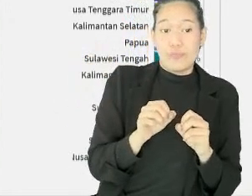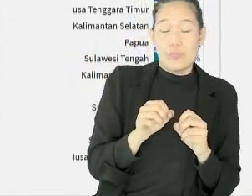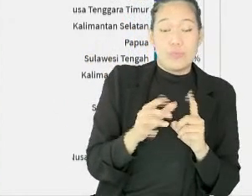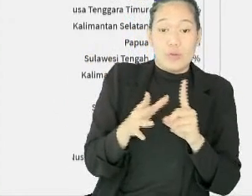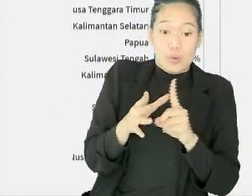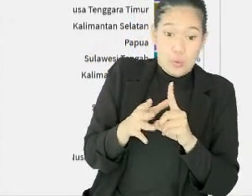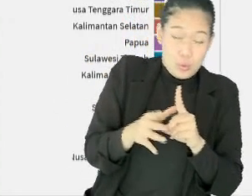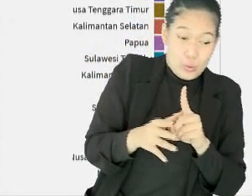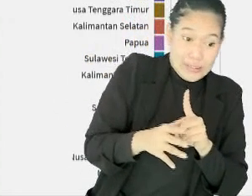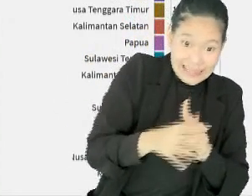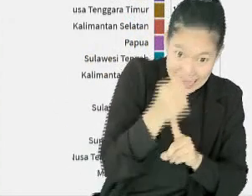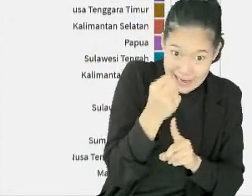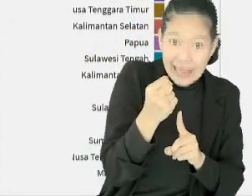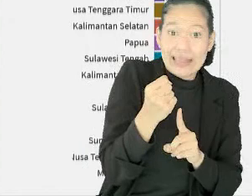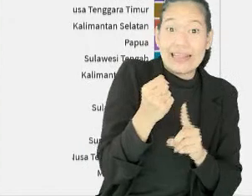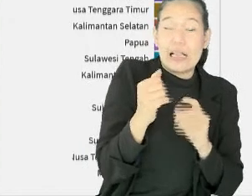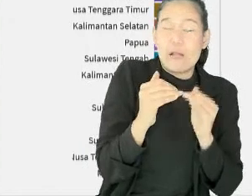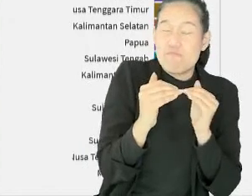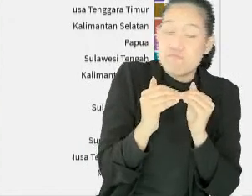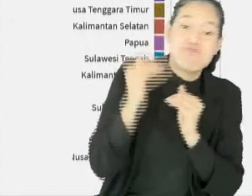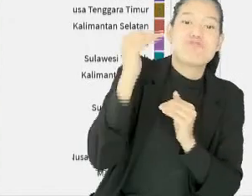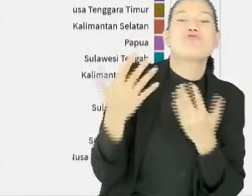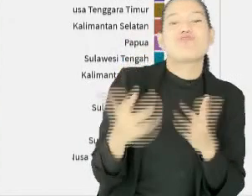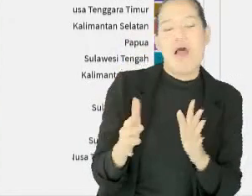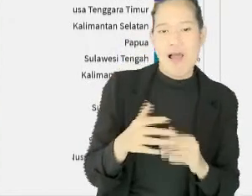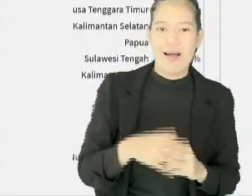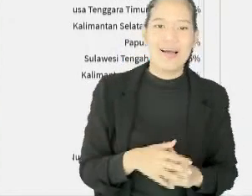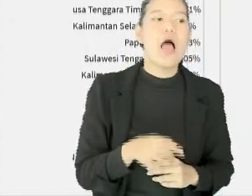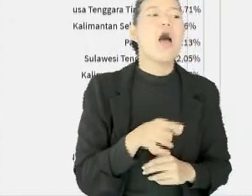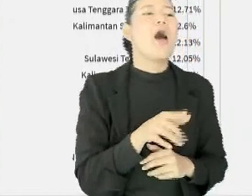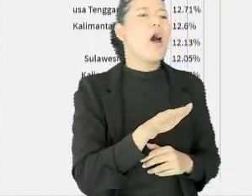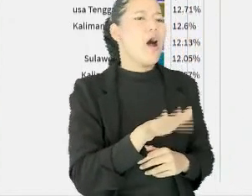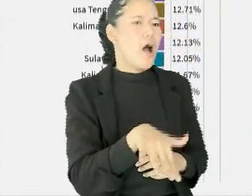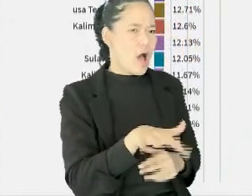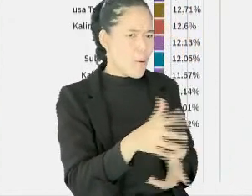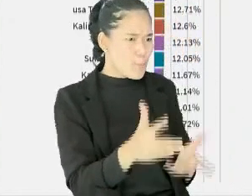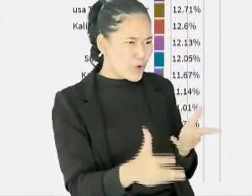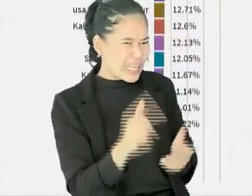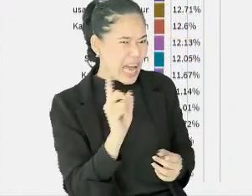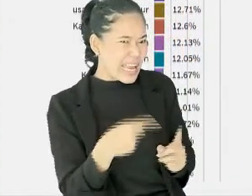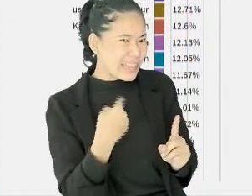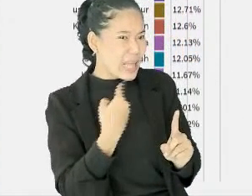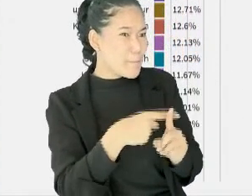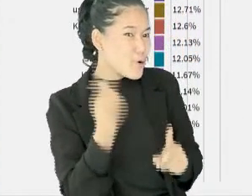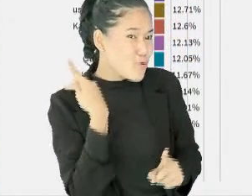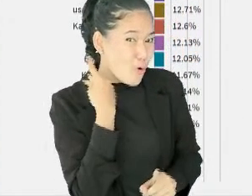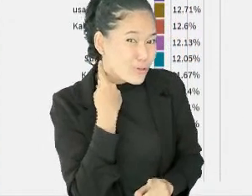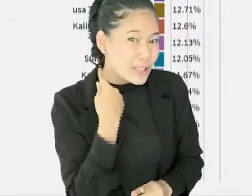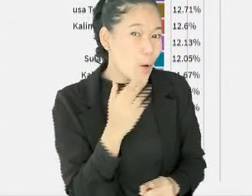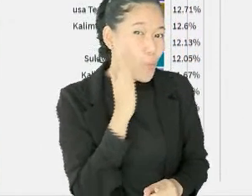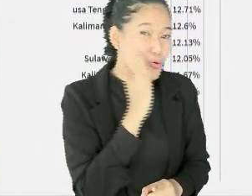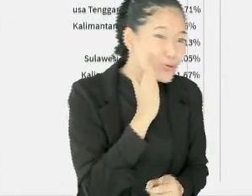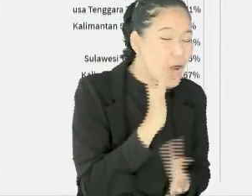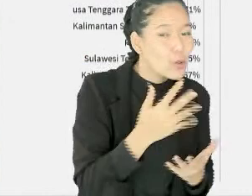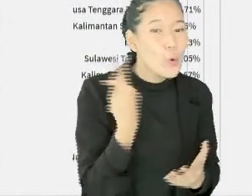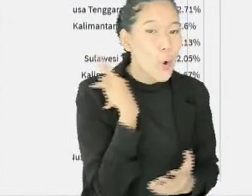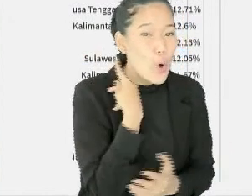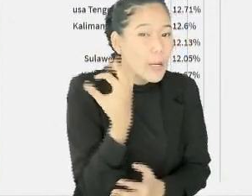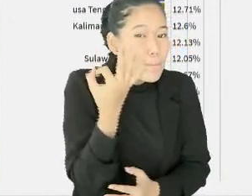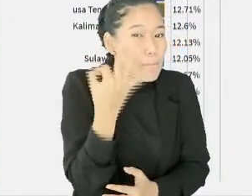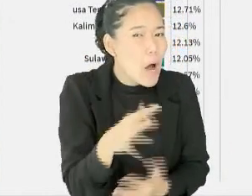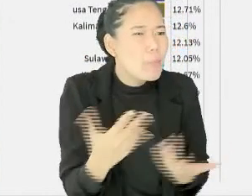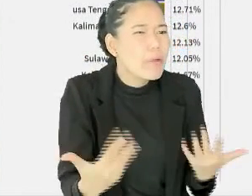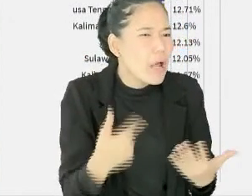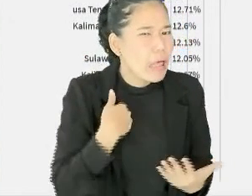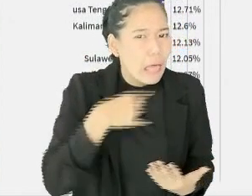ada Lebih dari sekian itu berarti ada ada tambahan dokter muda atau dokter baru barangkali itu